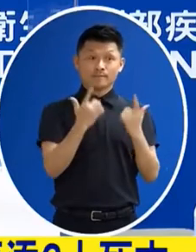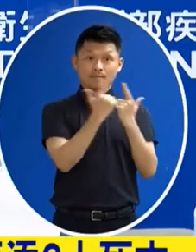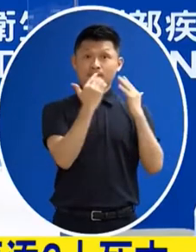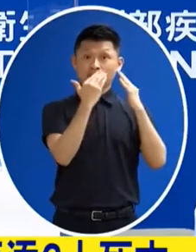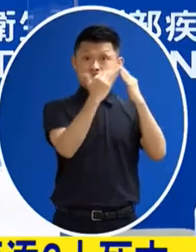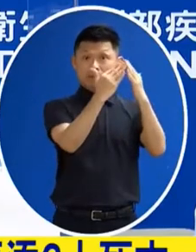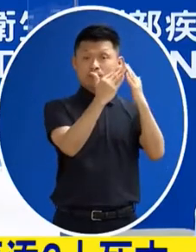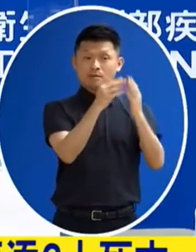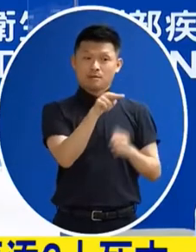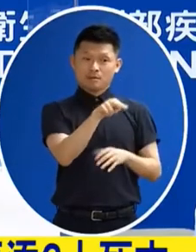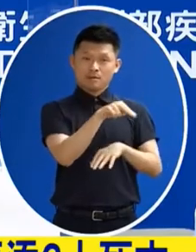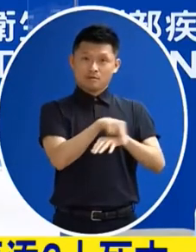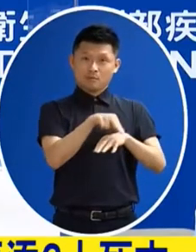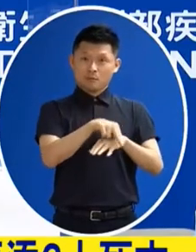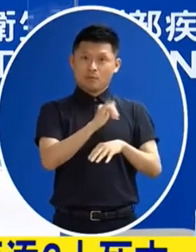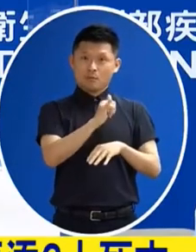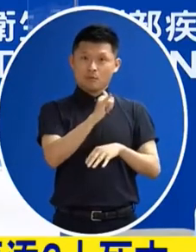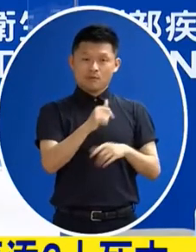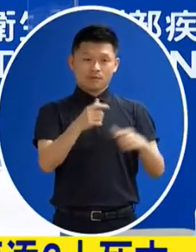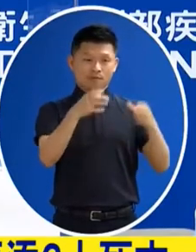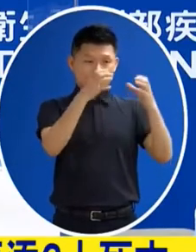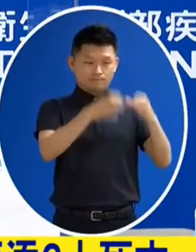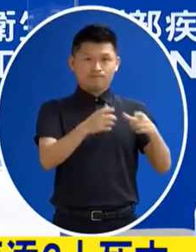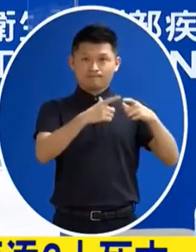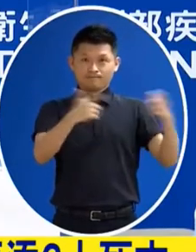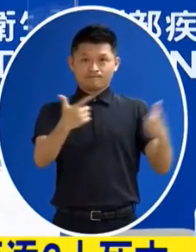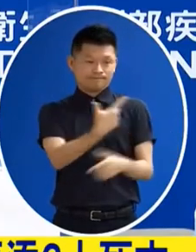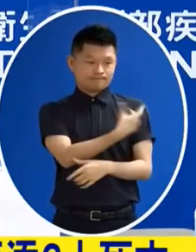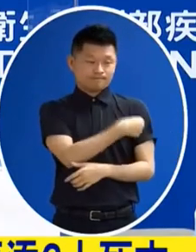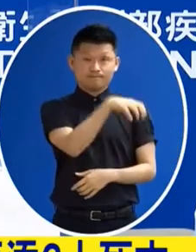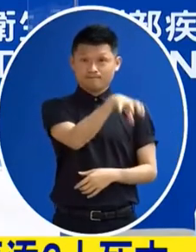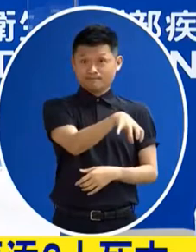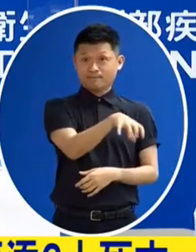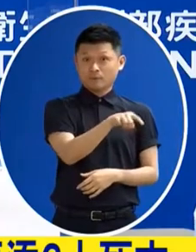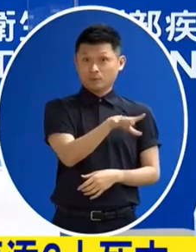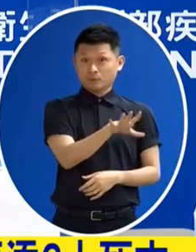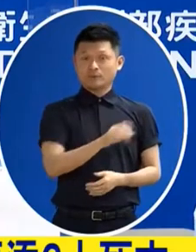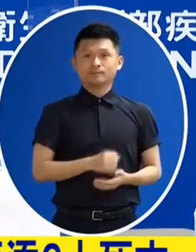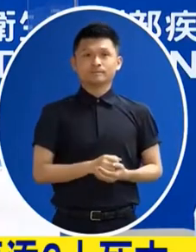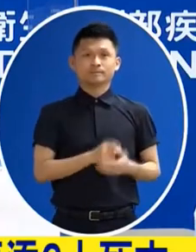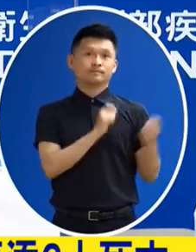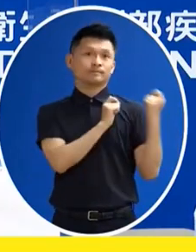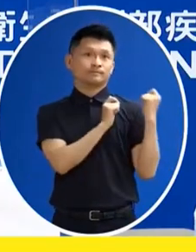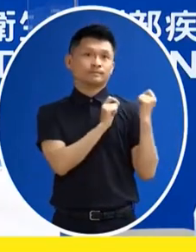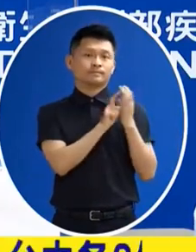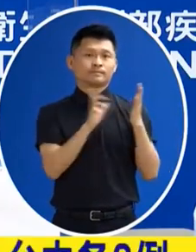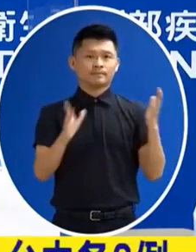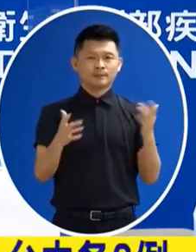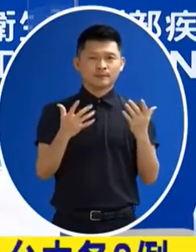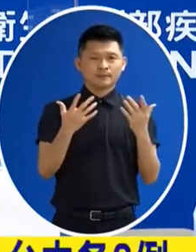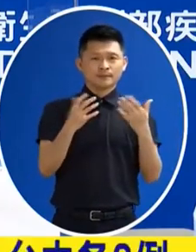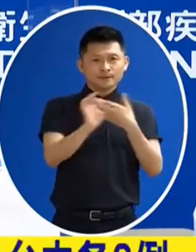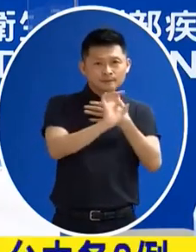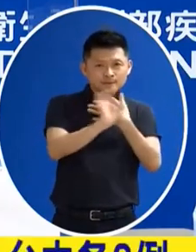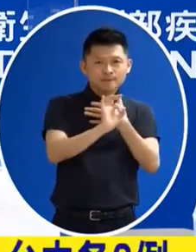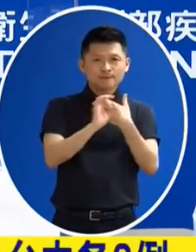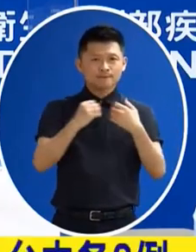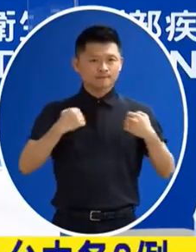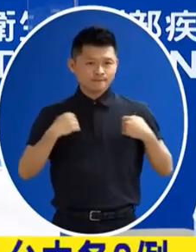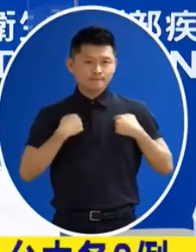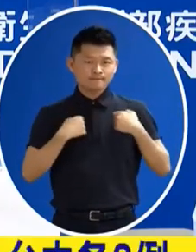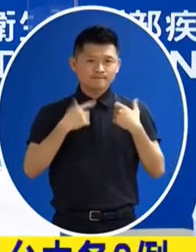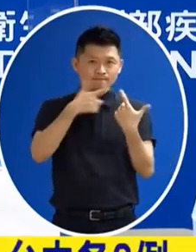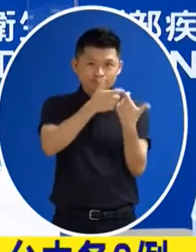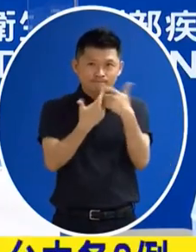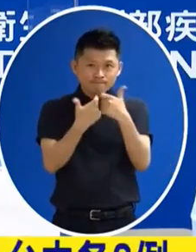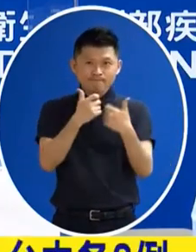一个大型的哈的一个施打站。那经过这段时间哈，大家不断的磨合练习，哈，那